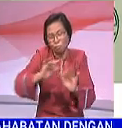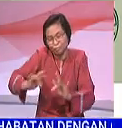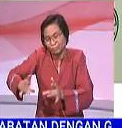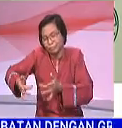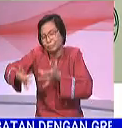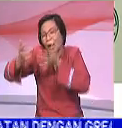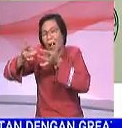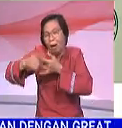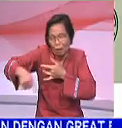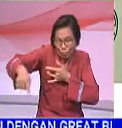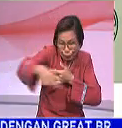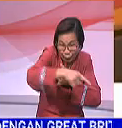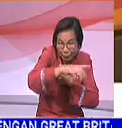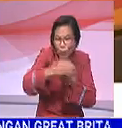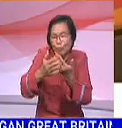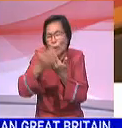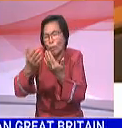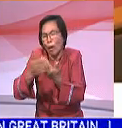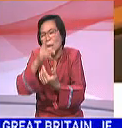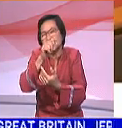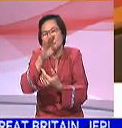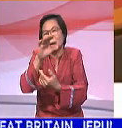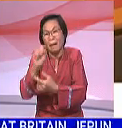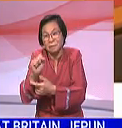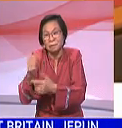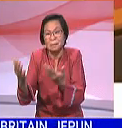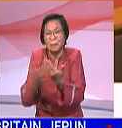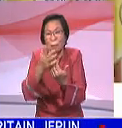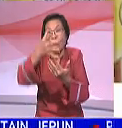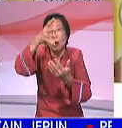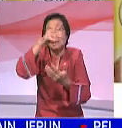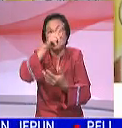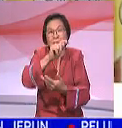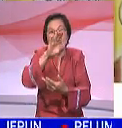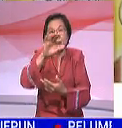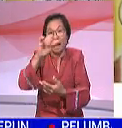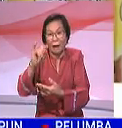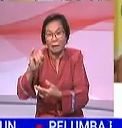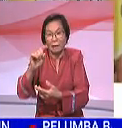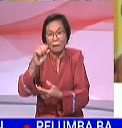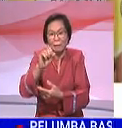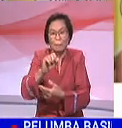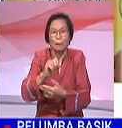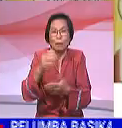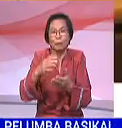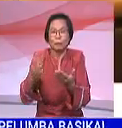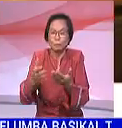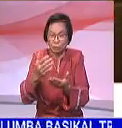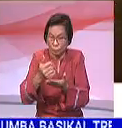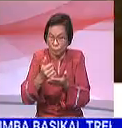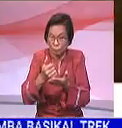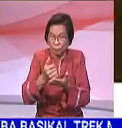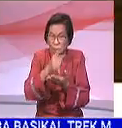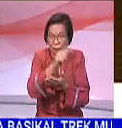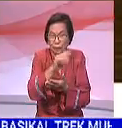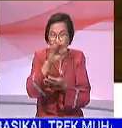beban golongan tersebut malah memudahkan pihak TVS memperoleh maklumat terkini penerima bantuan bagaimanapun katanya